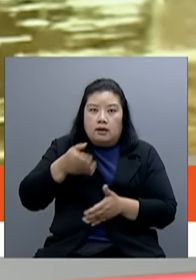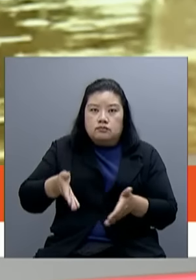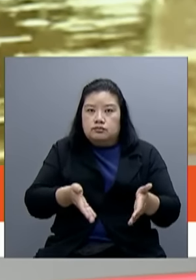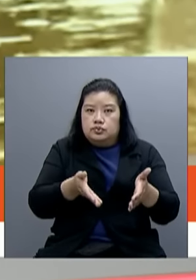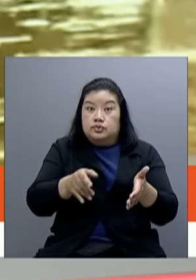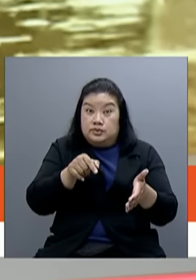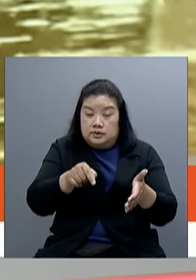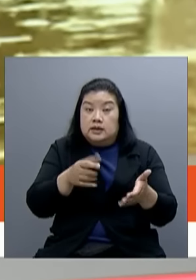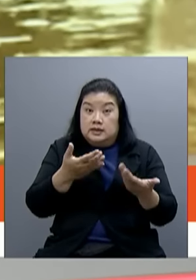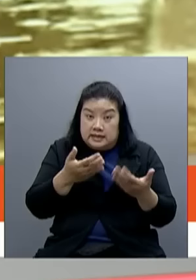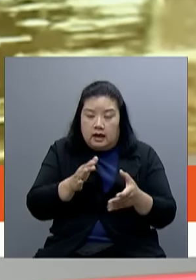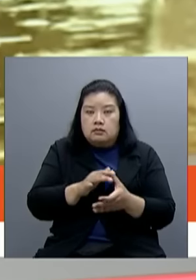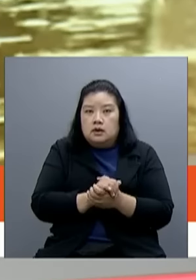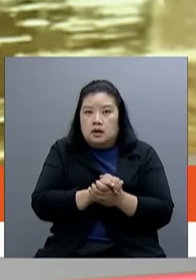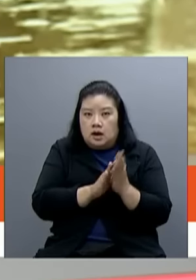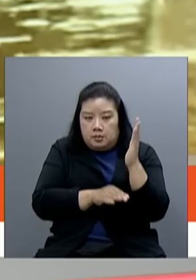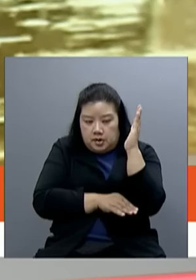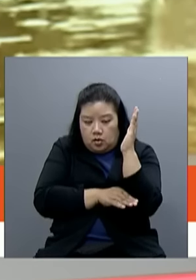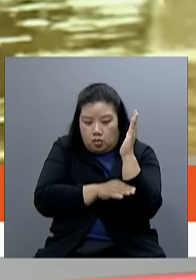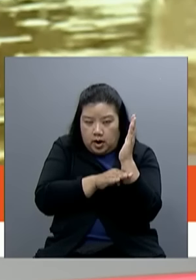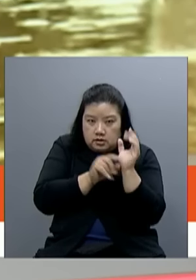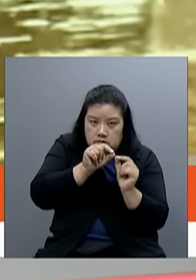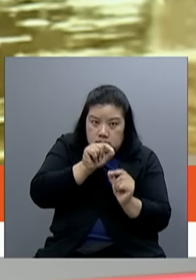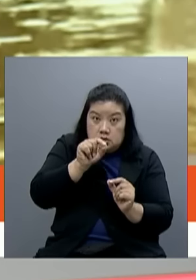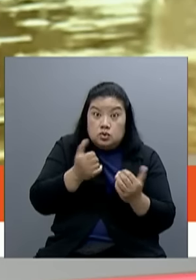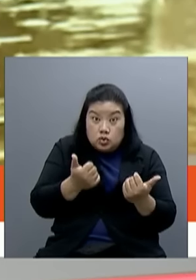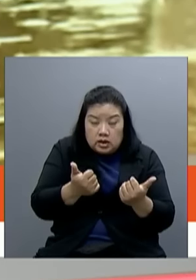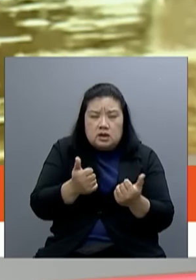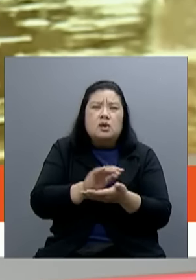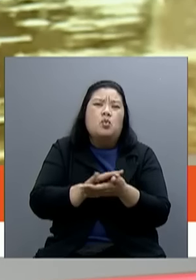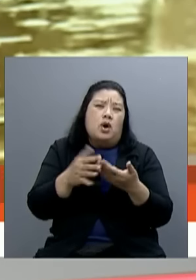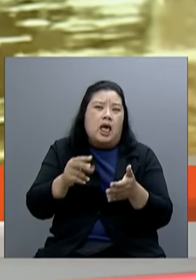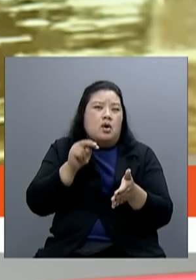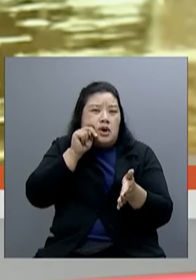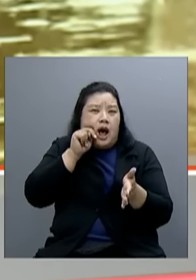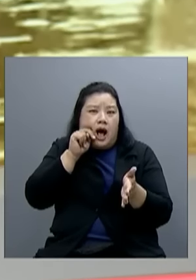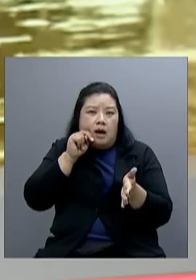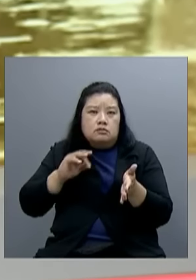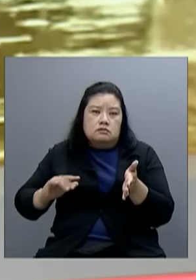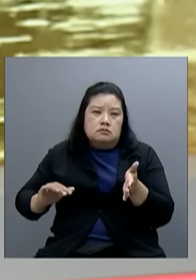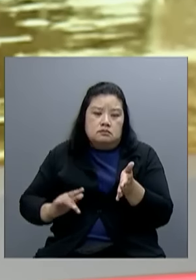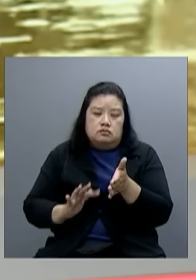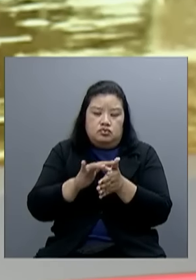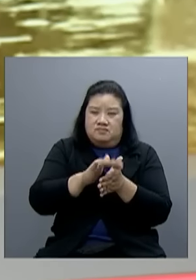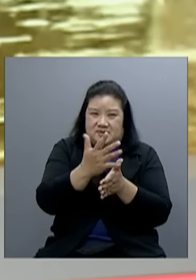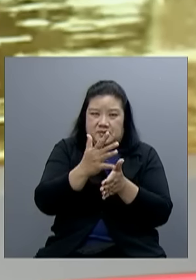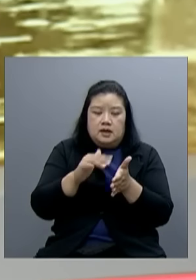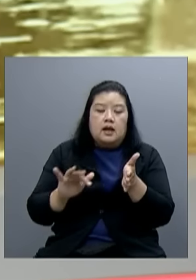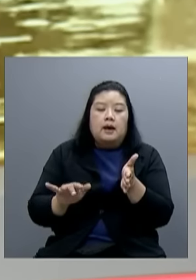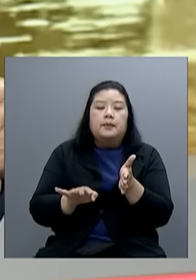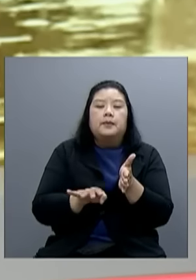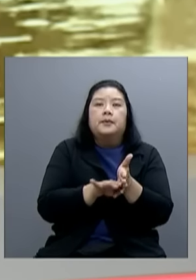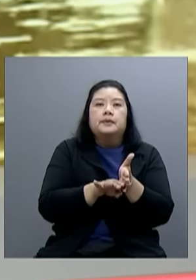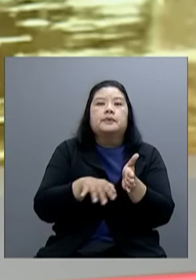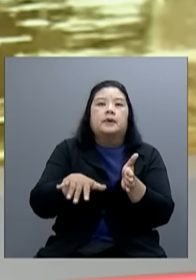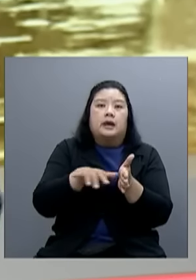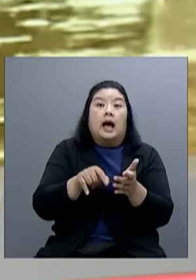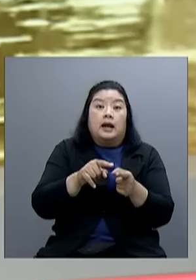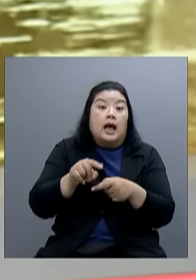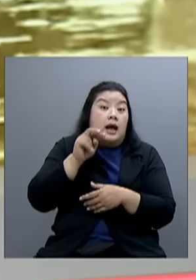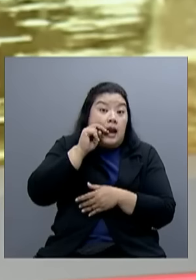ากมาเนี่ยระดับน้ำตัวนี้กลับเข้าสู่ตลิ่งหมดแล้วนะครับคงเหลือแต่น้ำในพื้นที่ลุ่มต่ำที่ขังนะครับที่จำเป็นที่จ